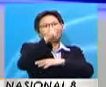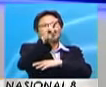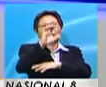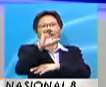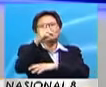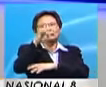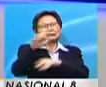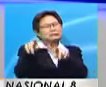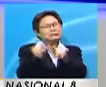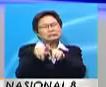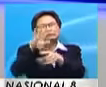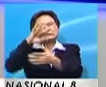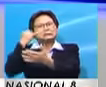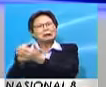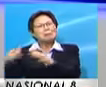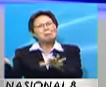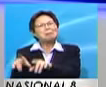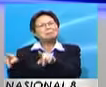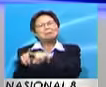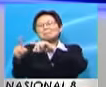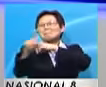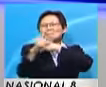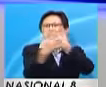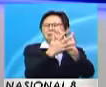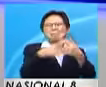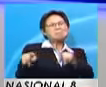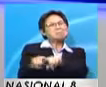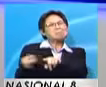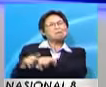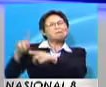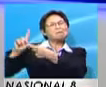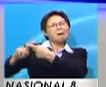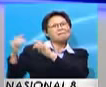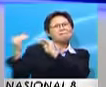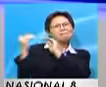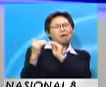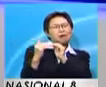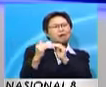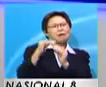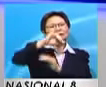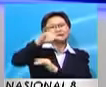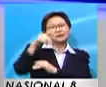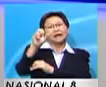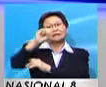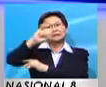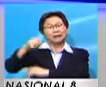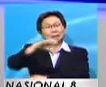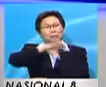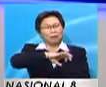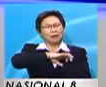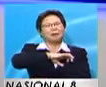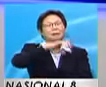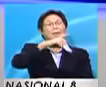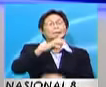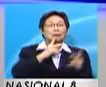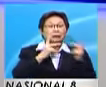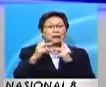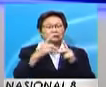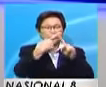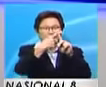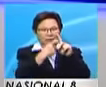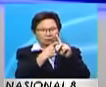jangan jenazah yang dilakukan dalam satu nyataan Tengah jabatan yang sesuai atau Sri Muhammad Saleh berkata